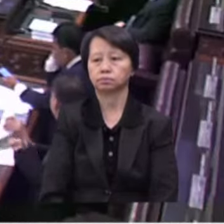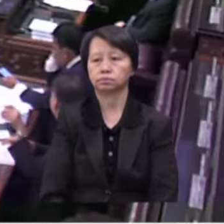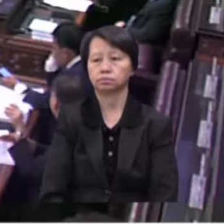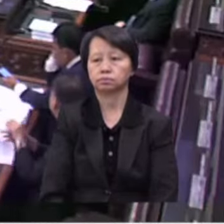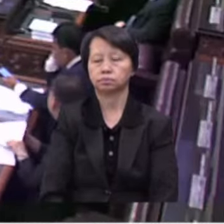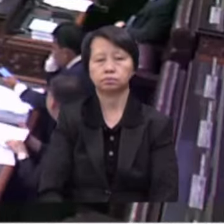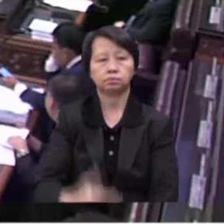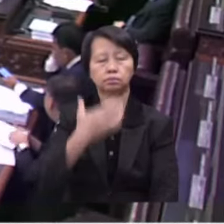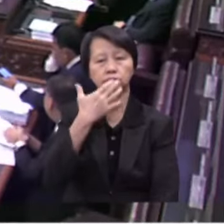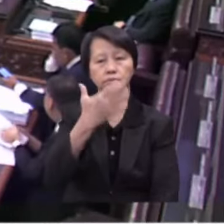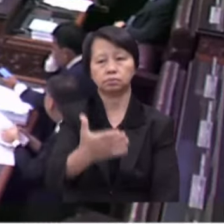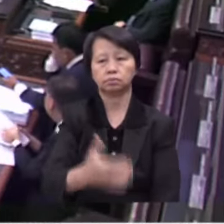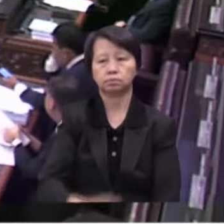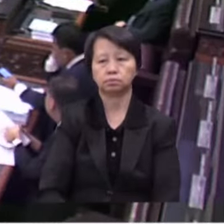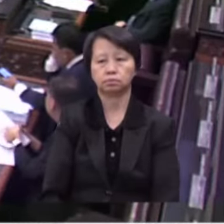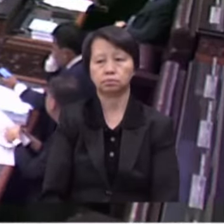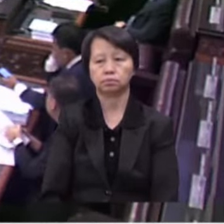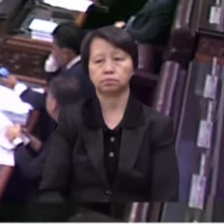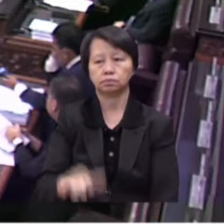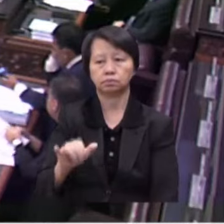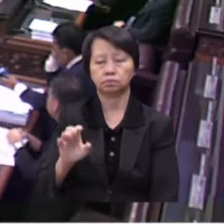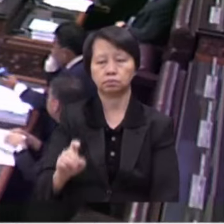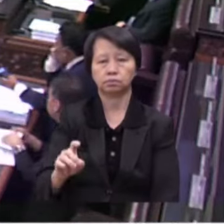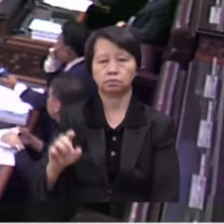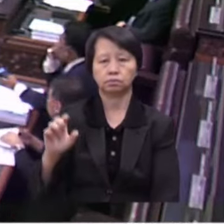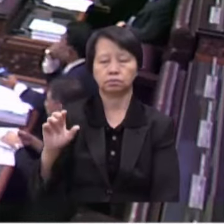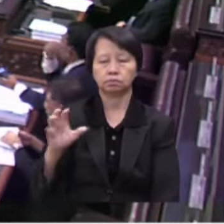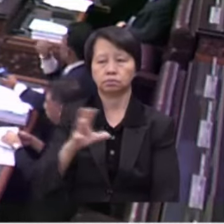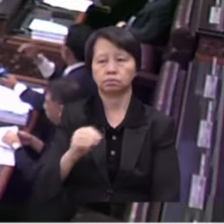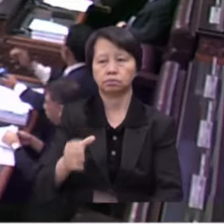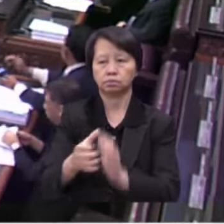terima kasih yang bermanfaat